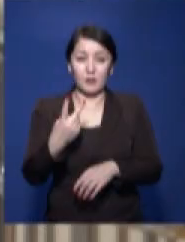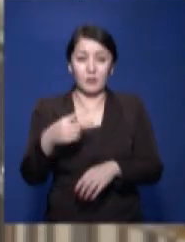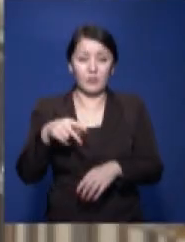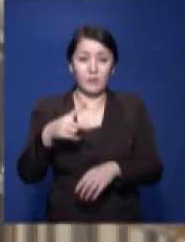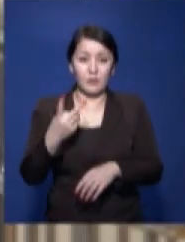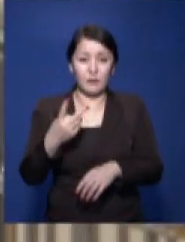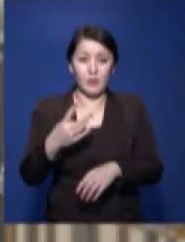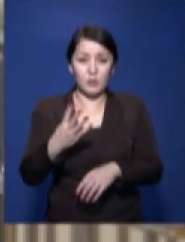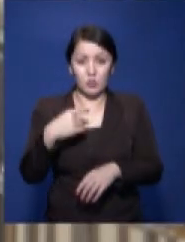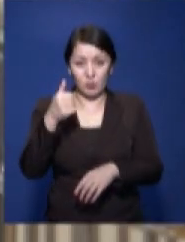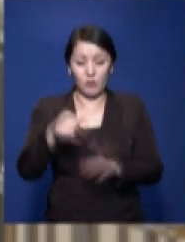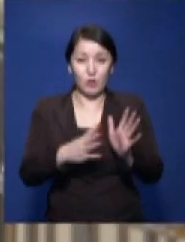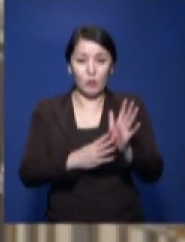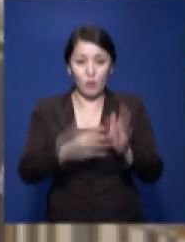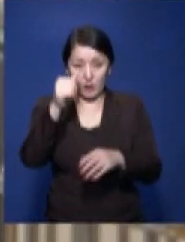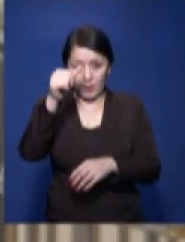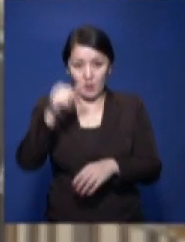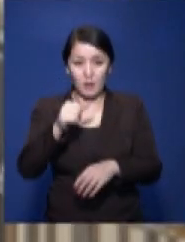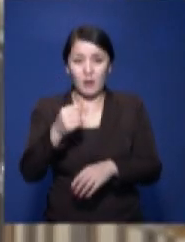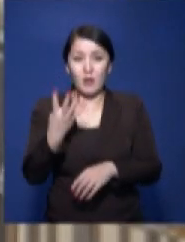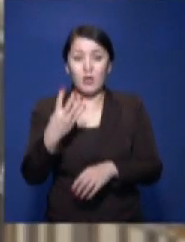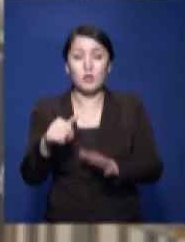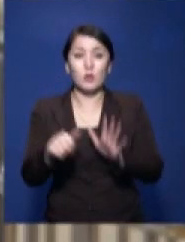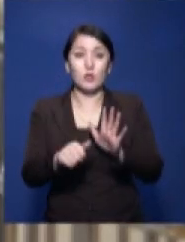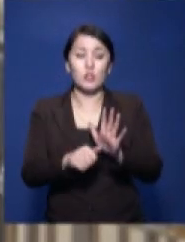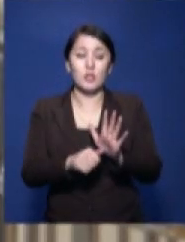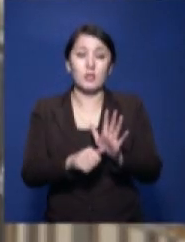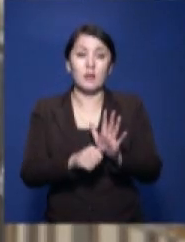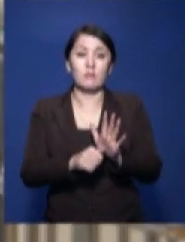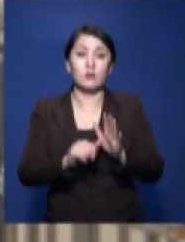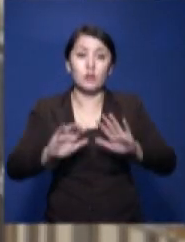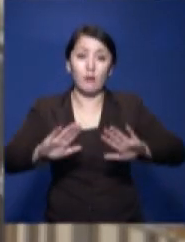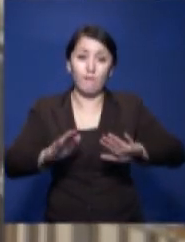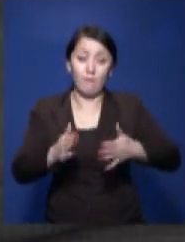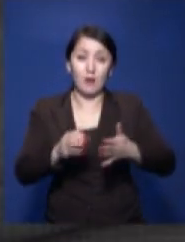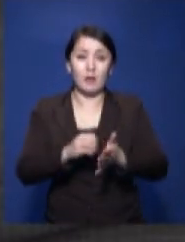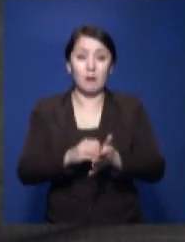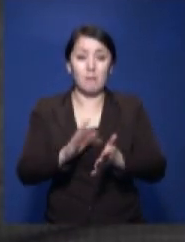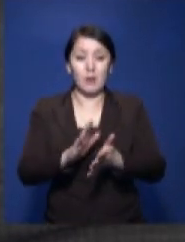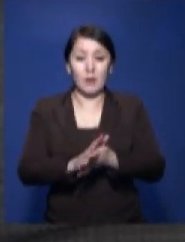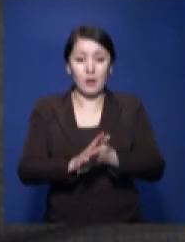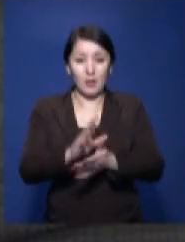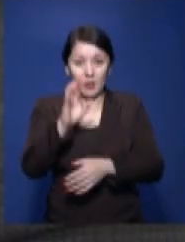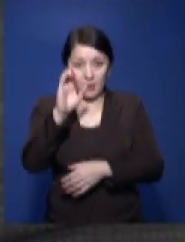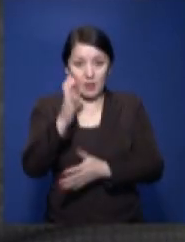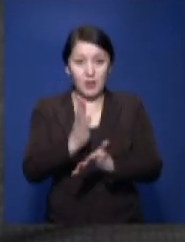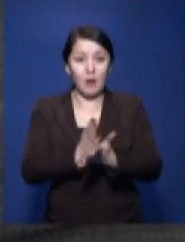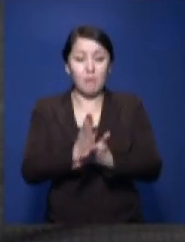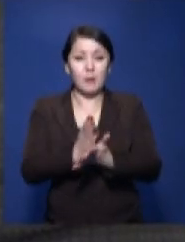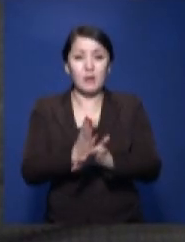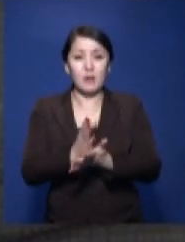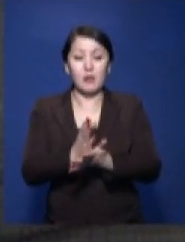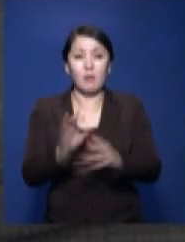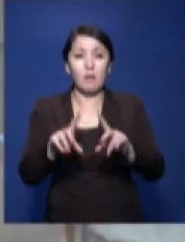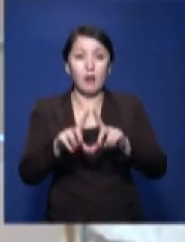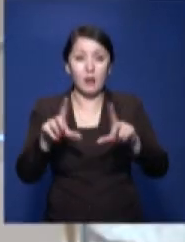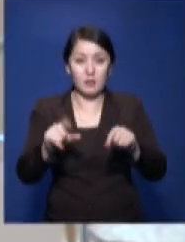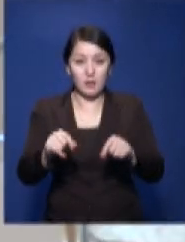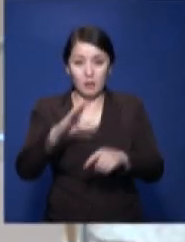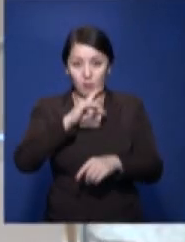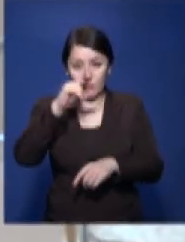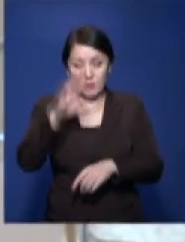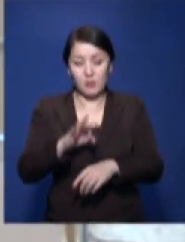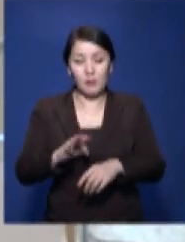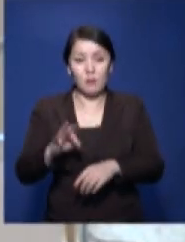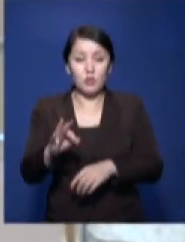2024 жылдың 9 айында 46 факты анықталды. Мемлекеттік қызмет істері агенттігінің солтүстік